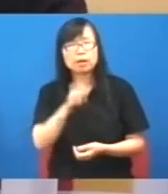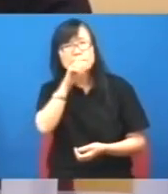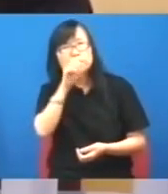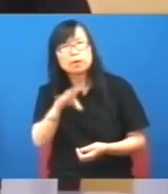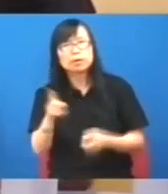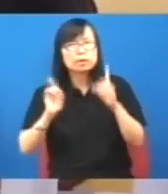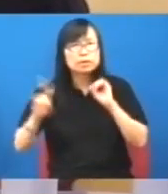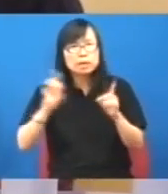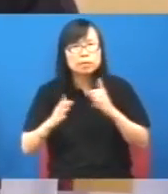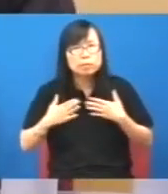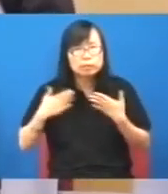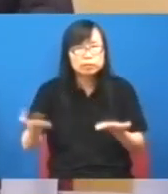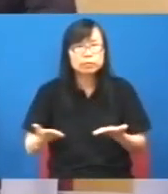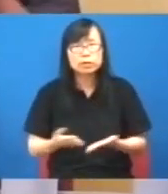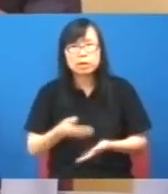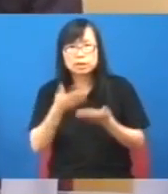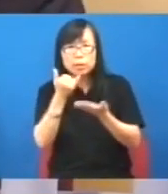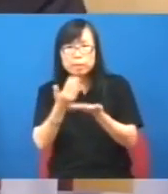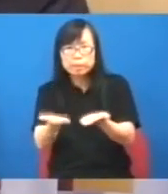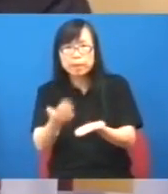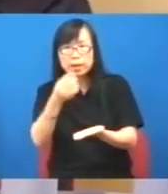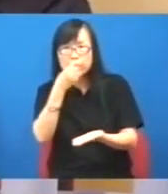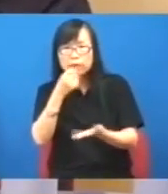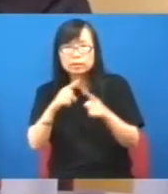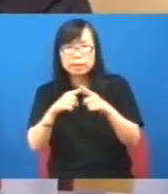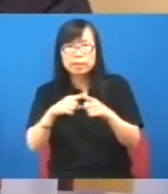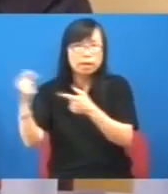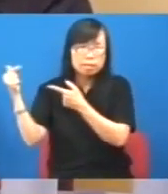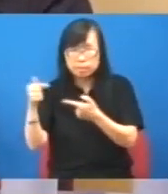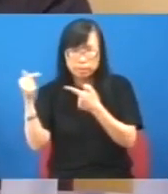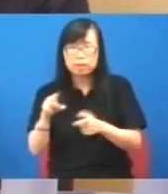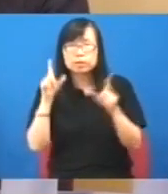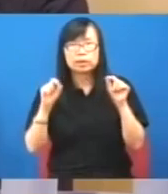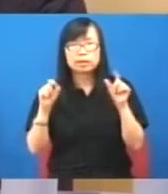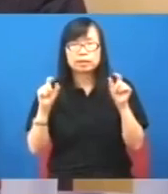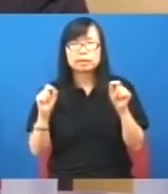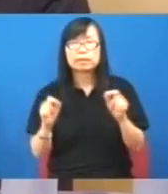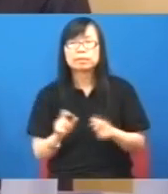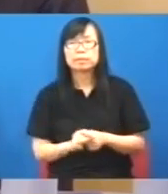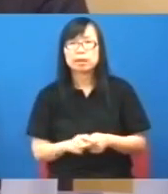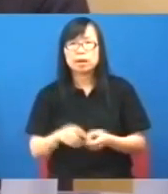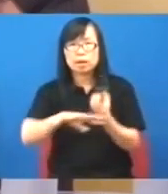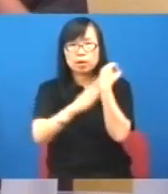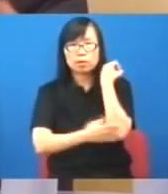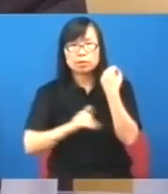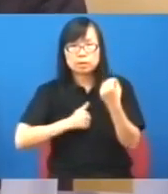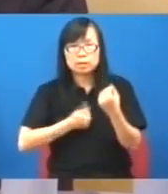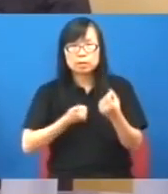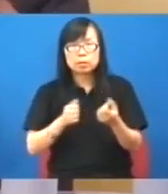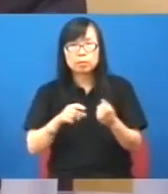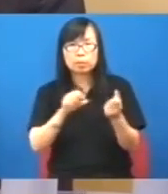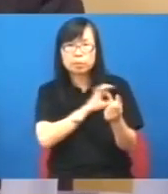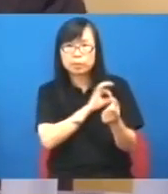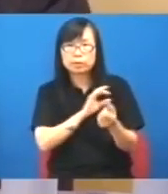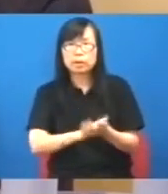為個自由付出咧，就係你要向香港人不停咁解釋啦。而呢個律師公會或者大律師公會或者